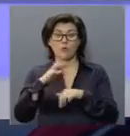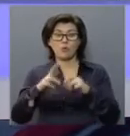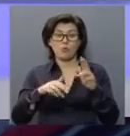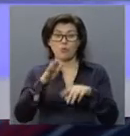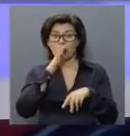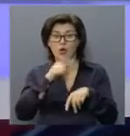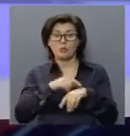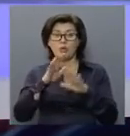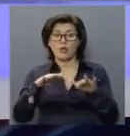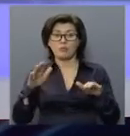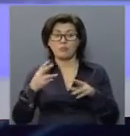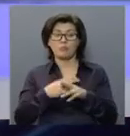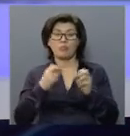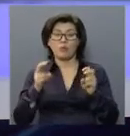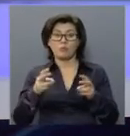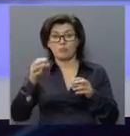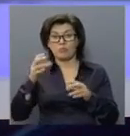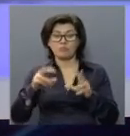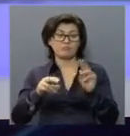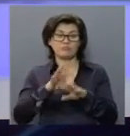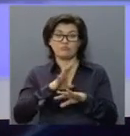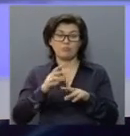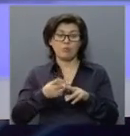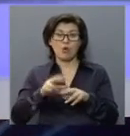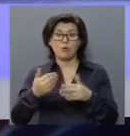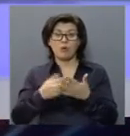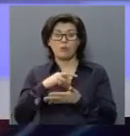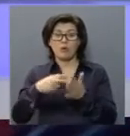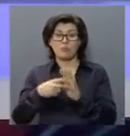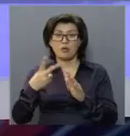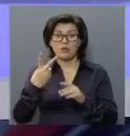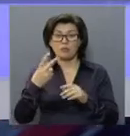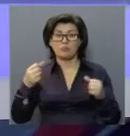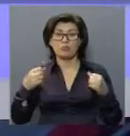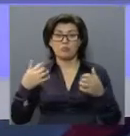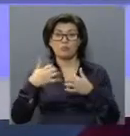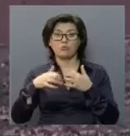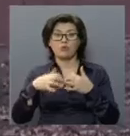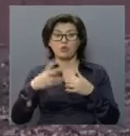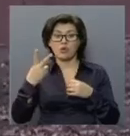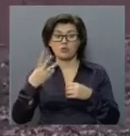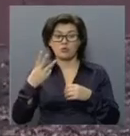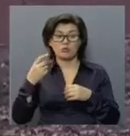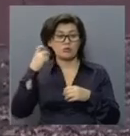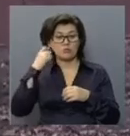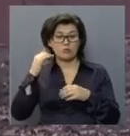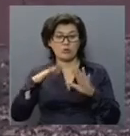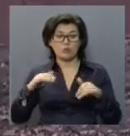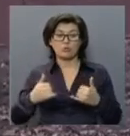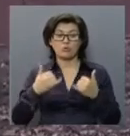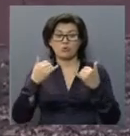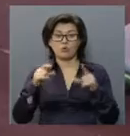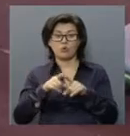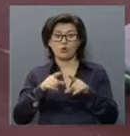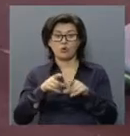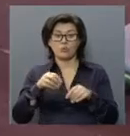барысында бүлдіршіндердің қауіпсіздігі ескерілмеген. Жаңа жоба бойынша екі әткеншектің ортасына 2-3 жастағы бүлдіршіндерге арналған